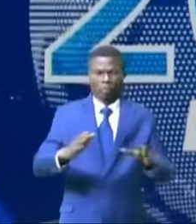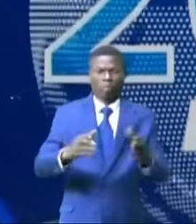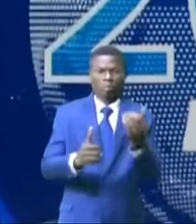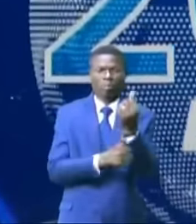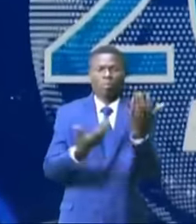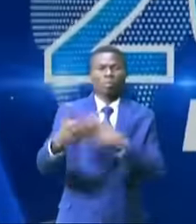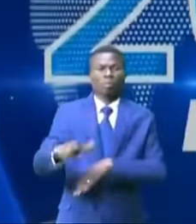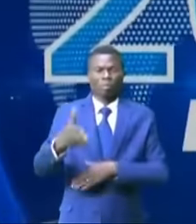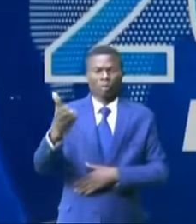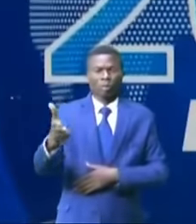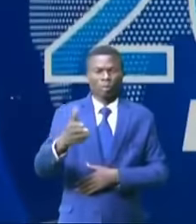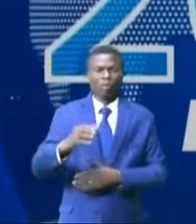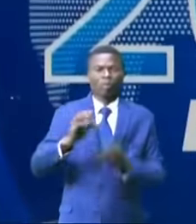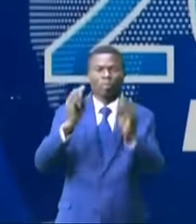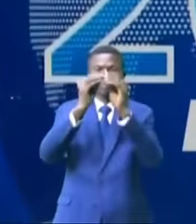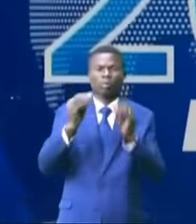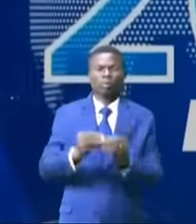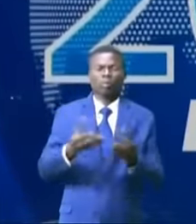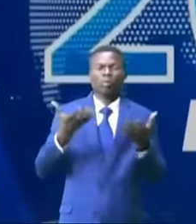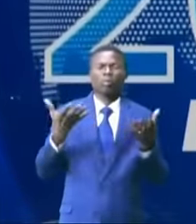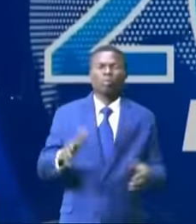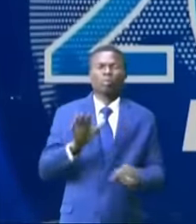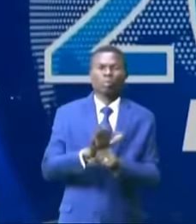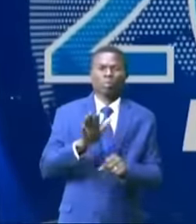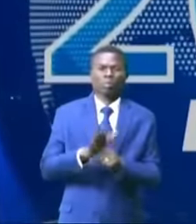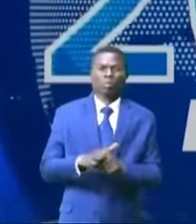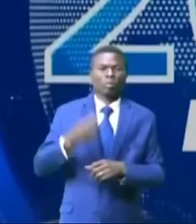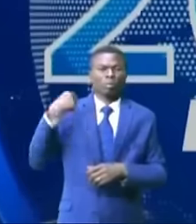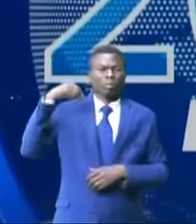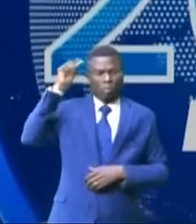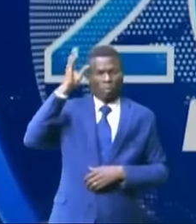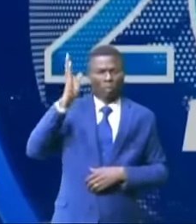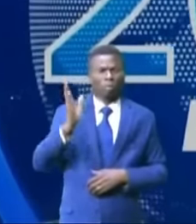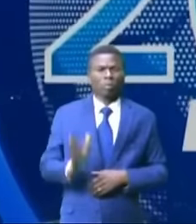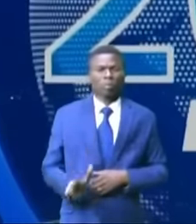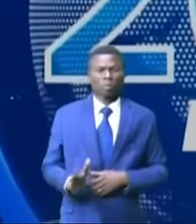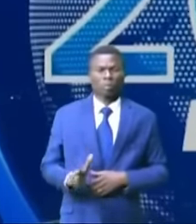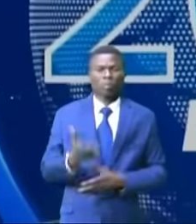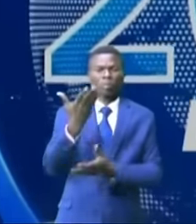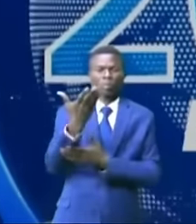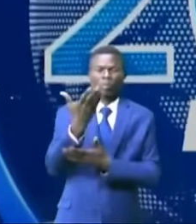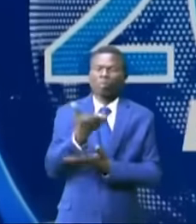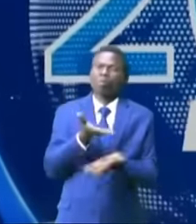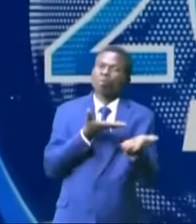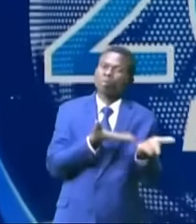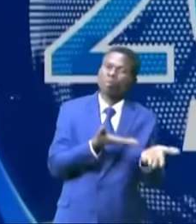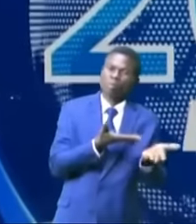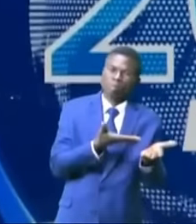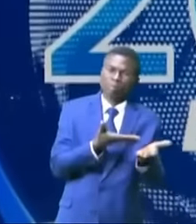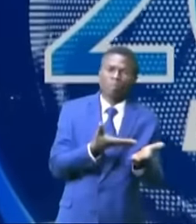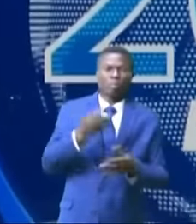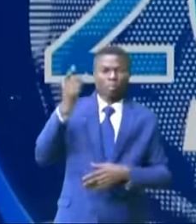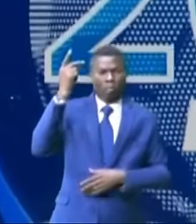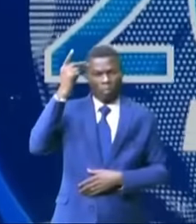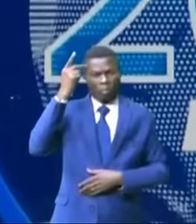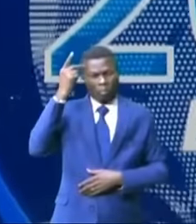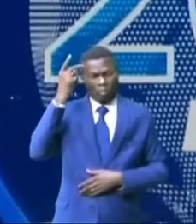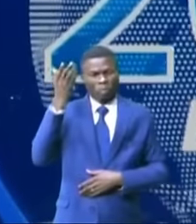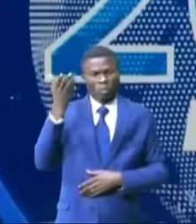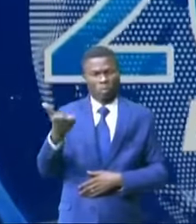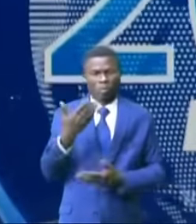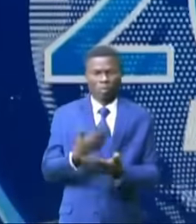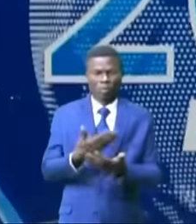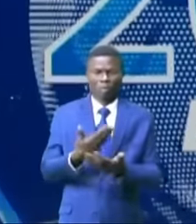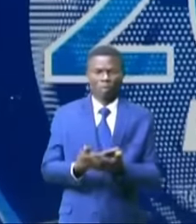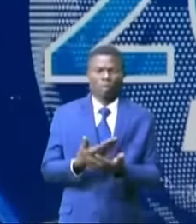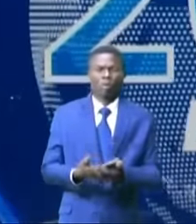en vie humaine. Le bilan est lourd. Le gouverneur Malomobu Tundima lance un SOS au gouvernement central pour une